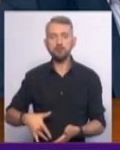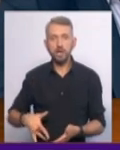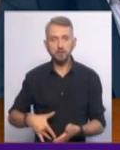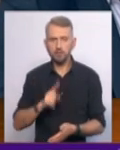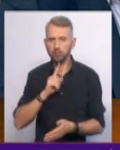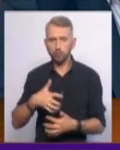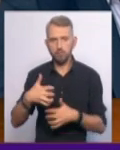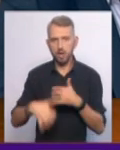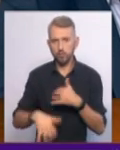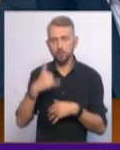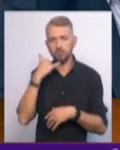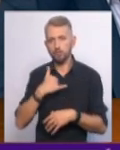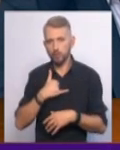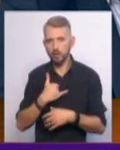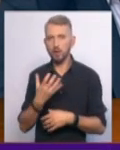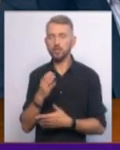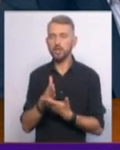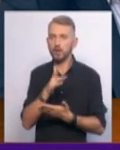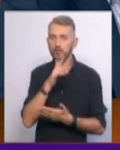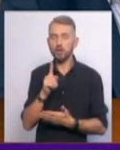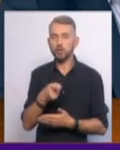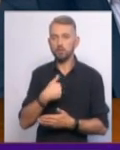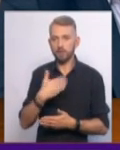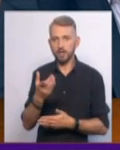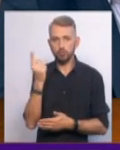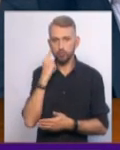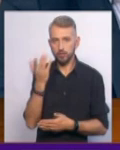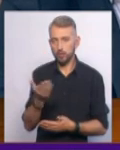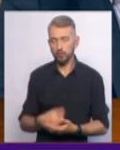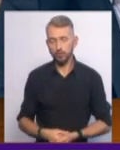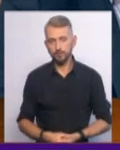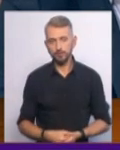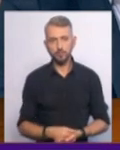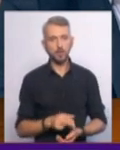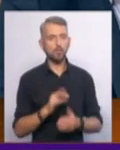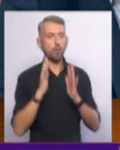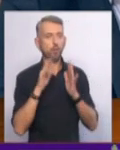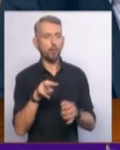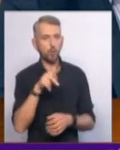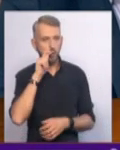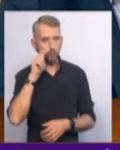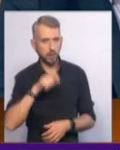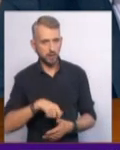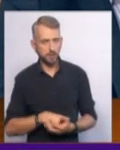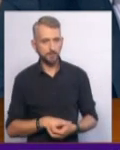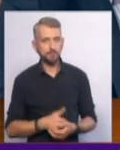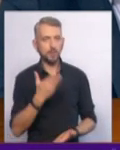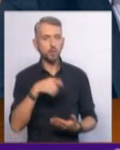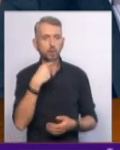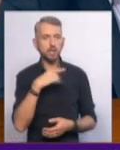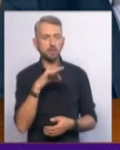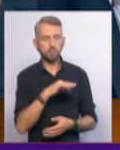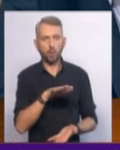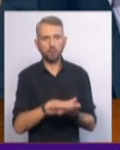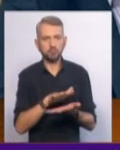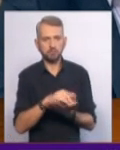будьте байдужими, долучайтеся. Ще є час для того, щоб ми вас почули. Прошу. По бульвару Лесі Українки, якщо казати про